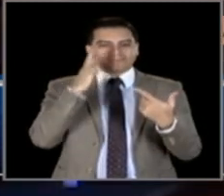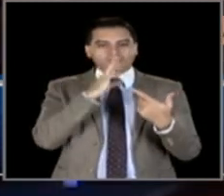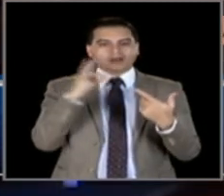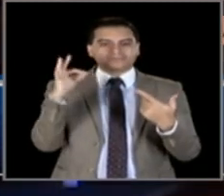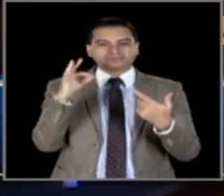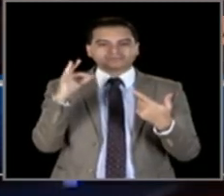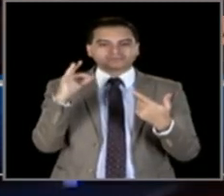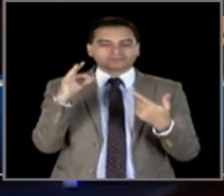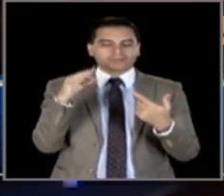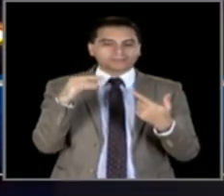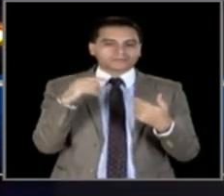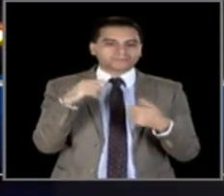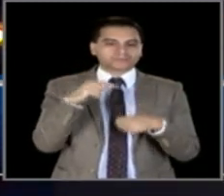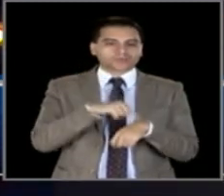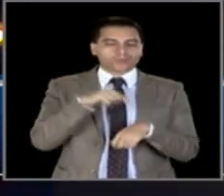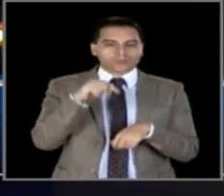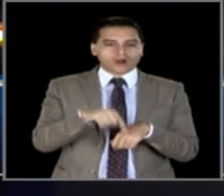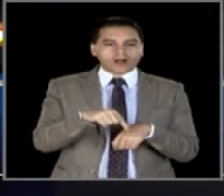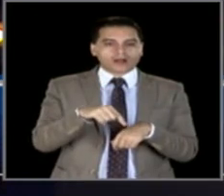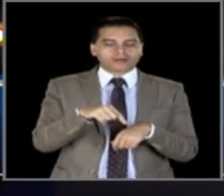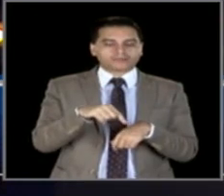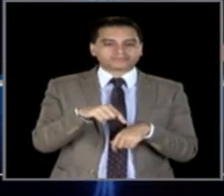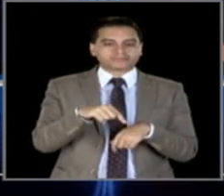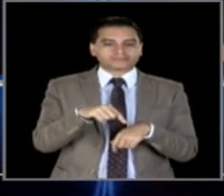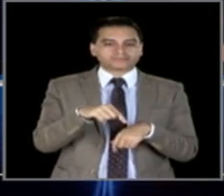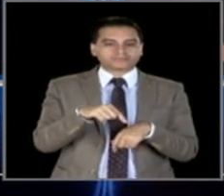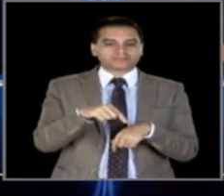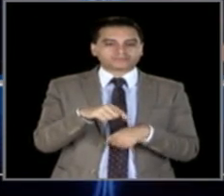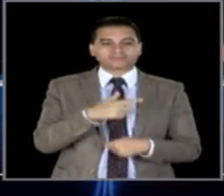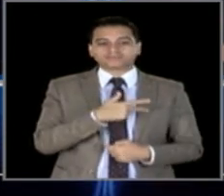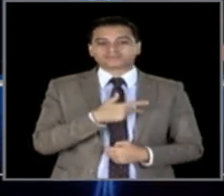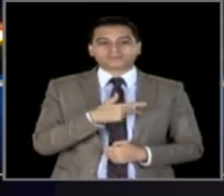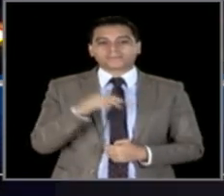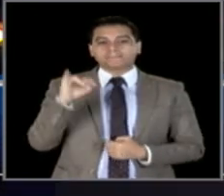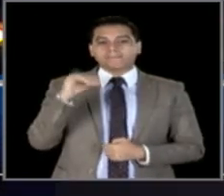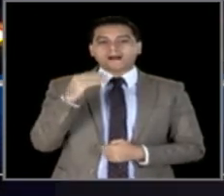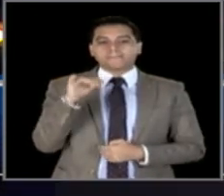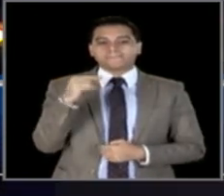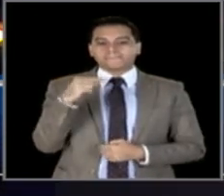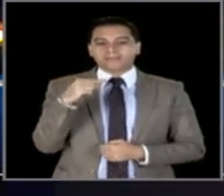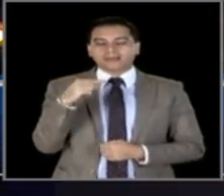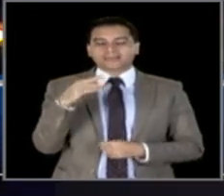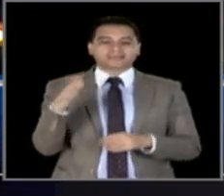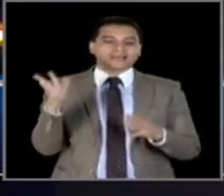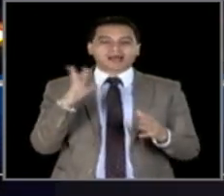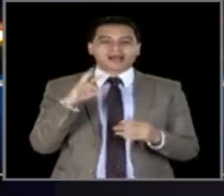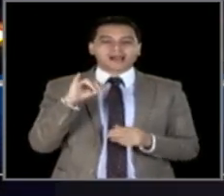تشيرنوبل. وقتها كان بيدرس في كيف؟ محمد المخزنجي. محمد